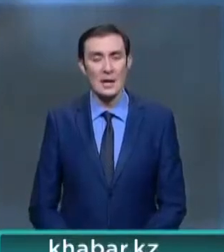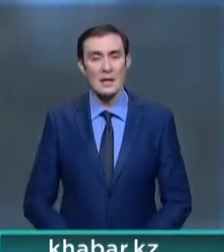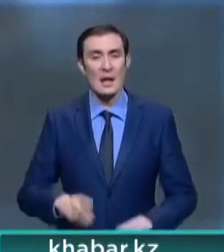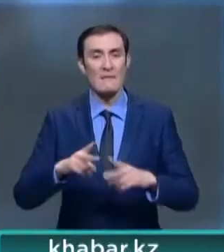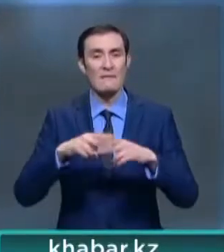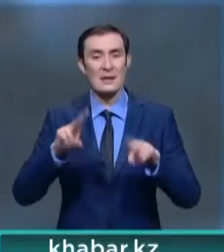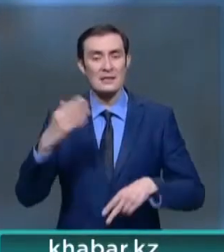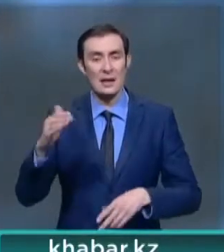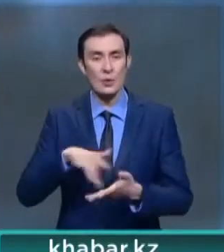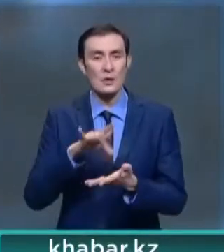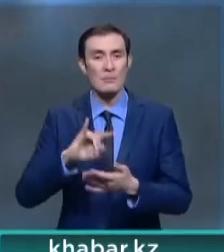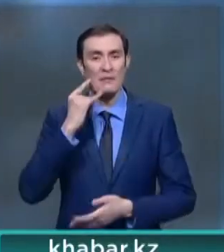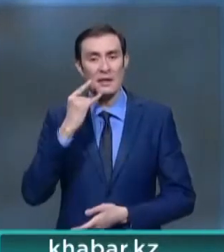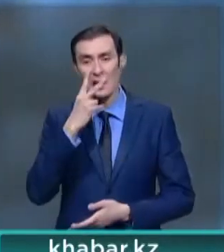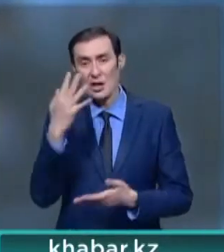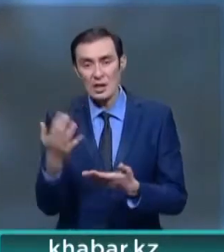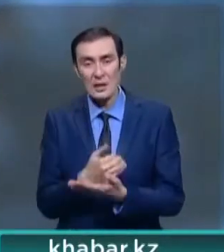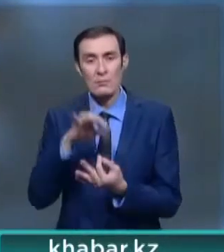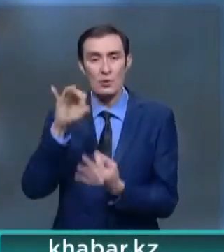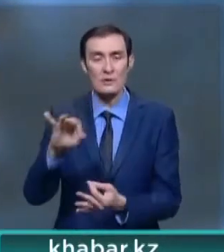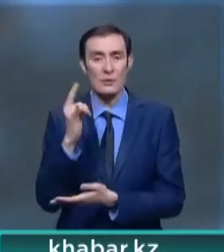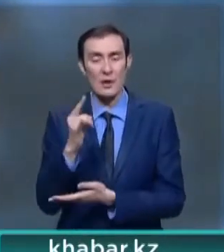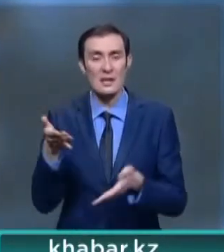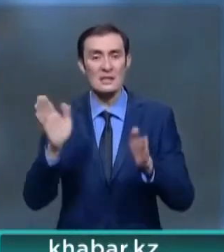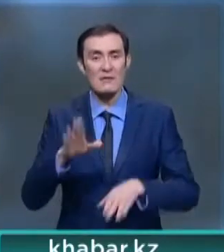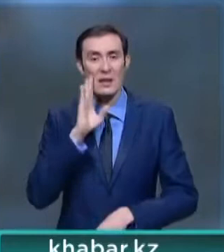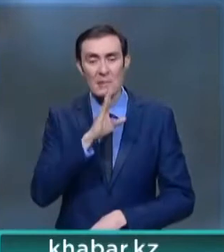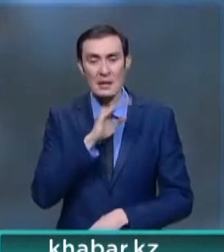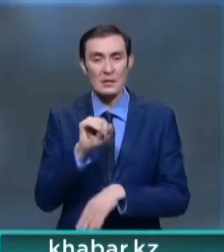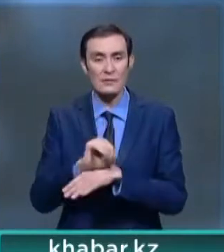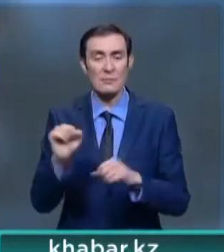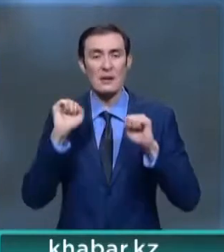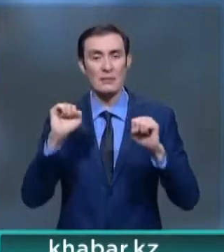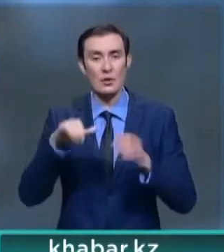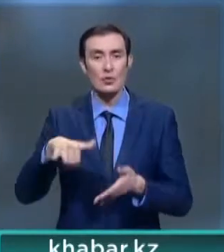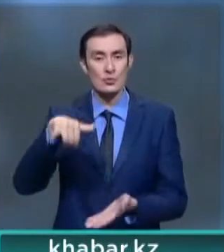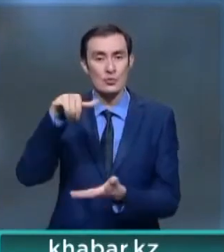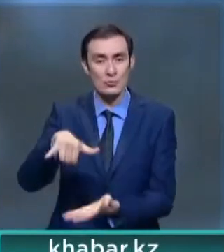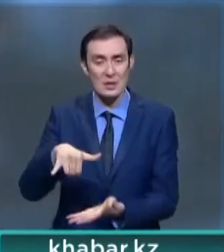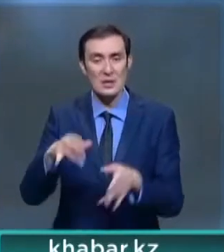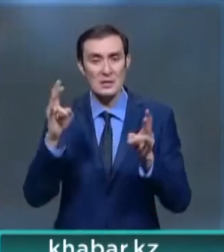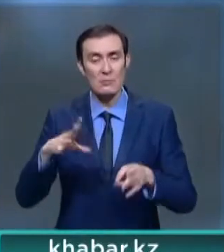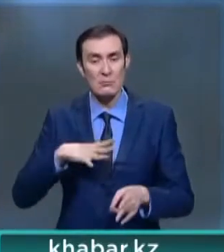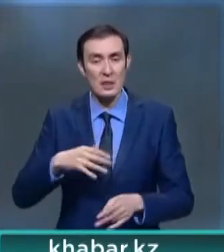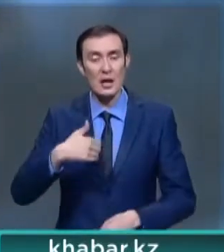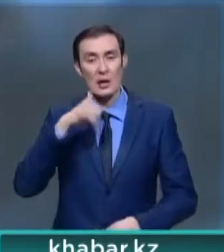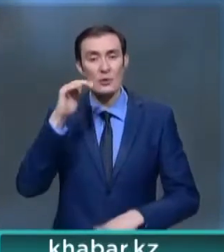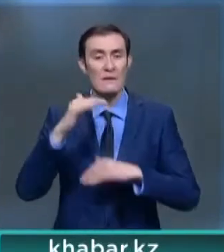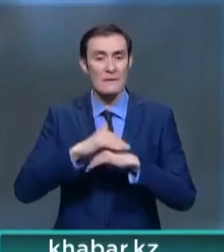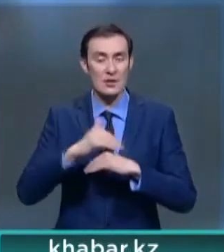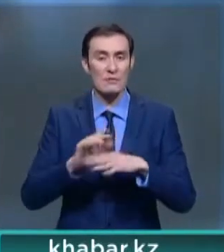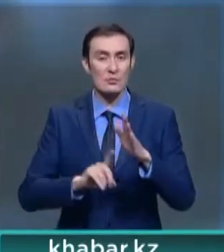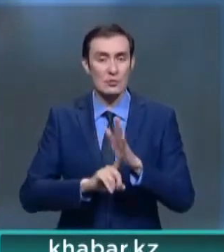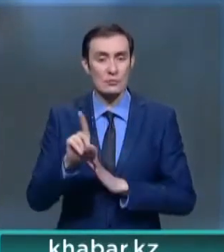На вокзале Павлодара нашли брошенного ребенка. Его оставила мать на остановке в спортивной сумке. Инцидент случился накануне вечером